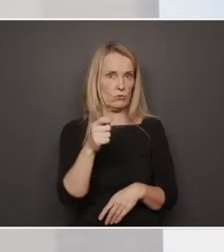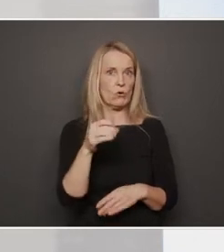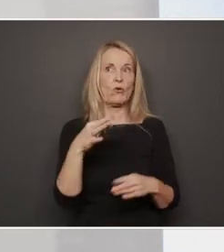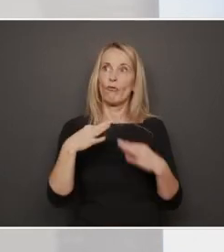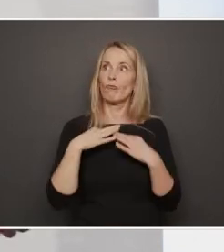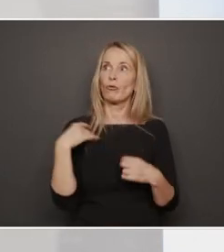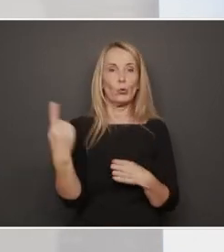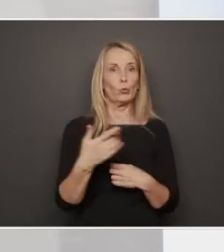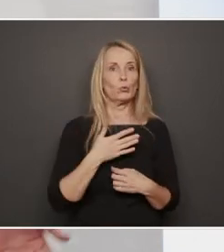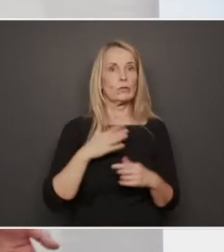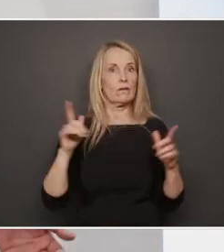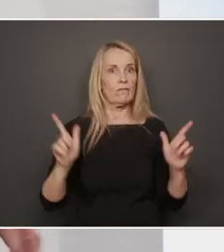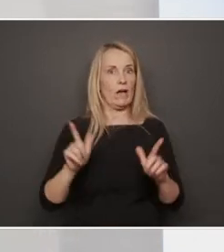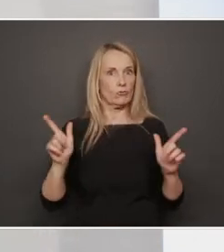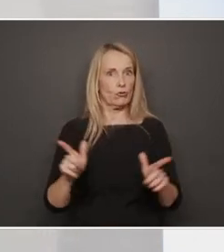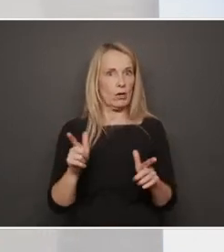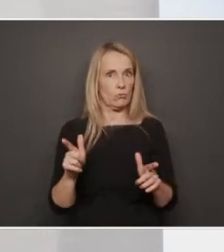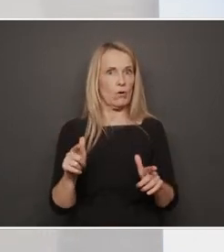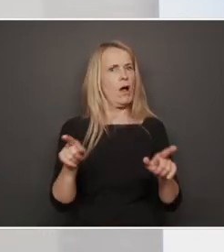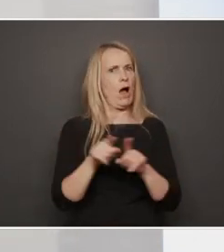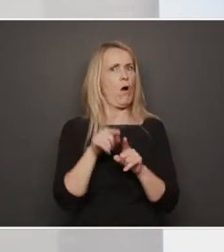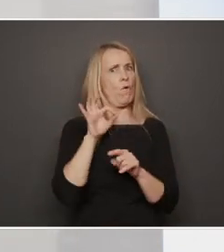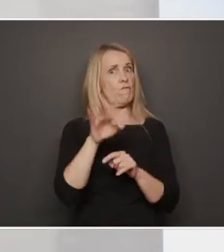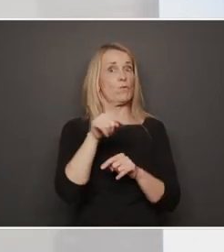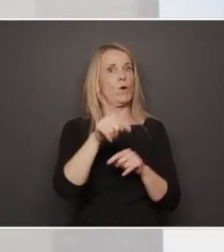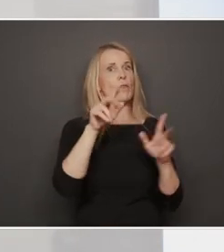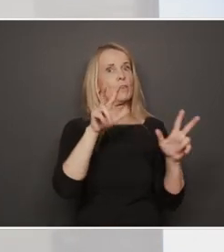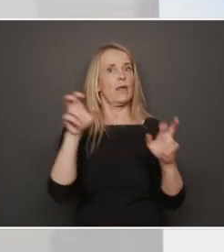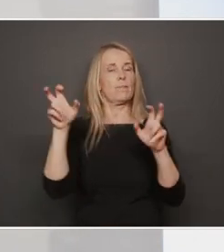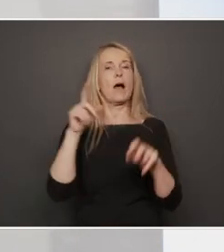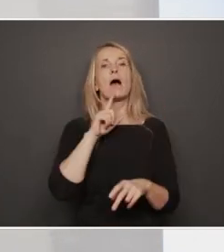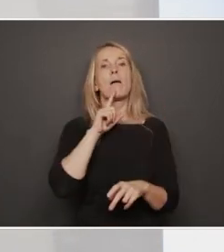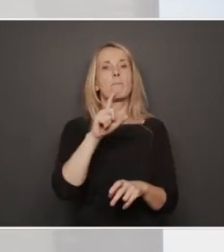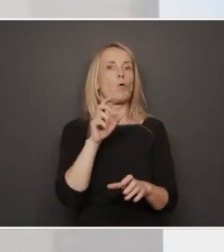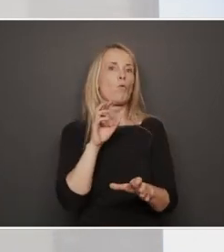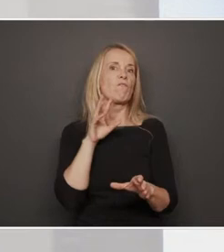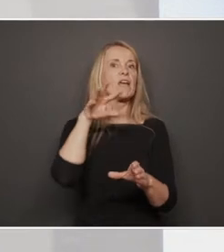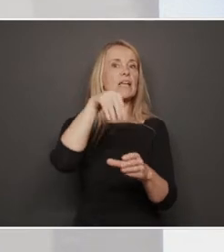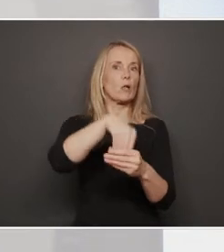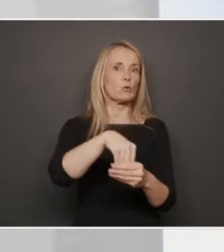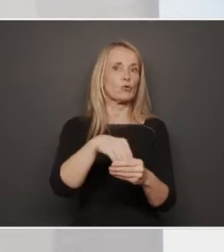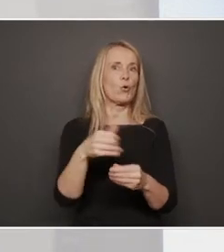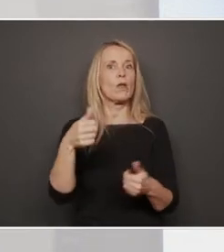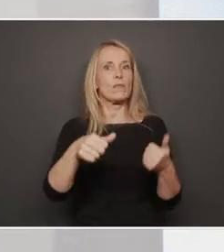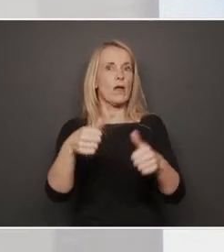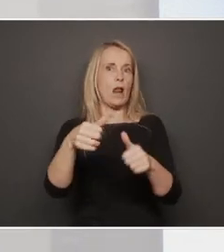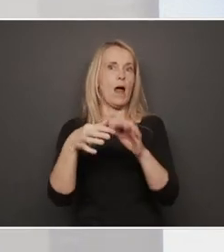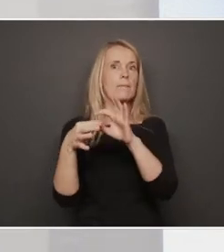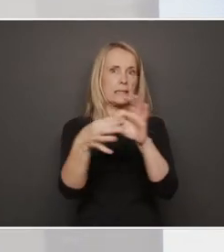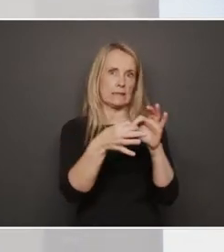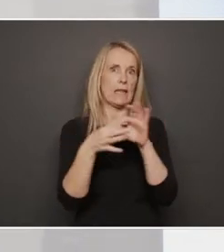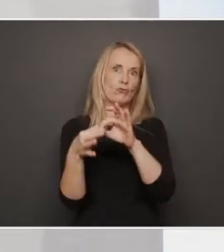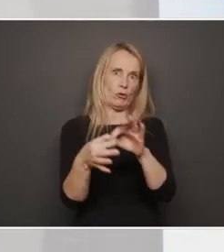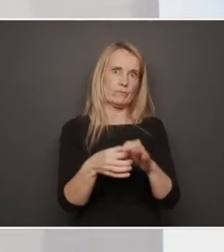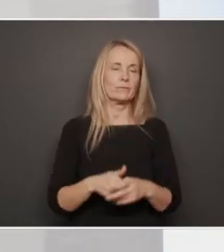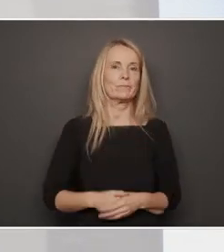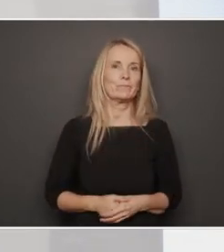unsere Veranstaltung und vor allem für das Thema berufliche Inklusion und Teilhabe in der Gesellschaft.